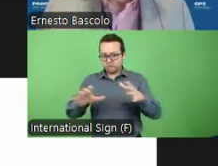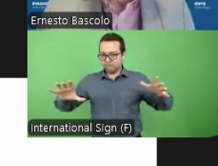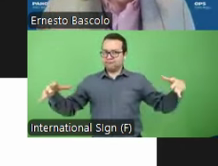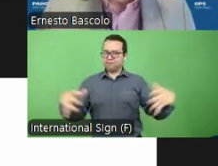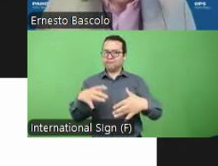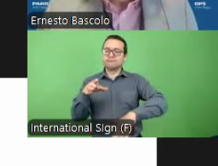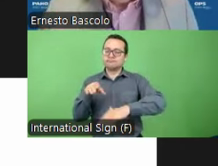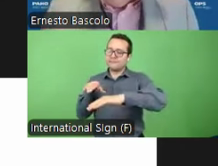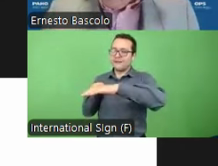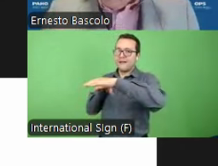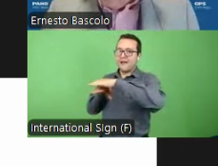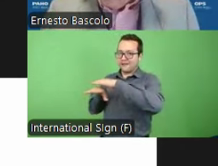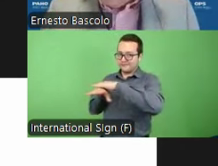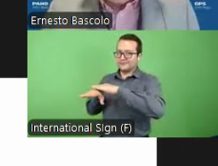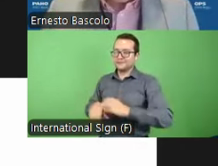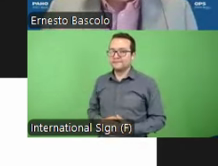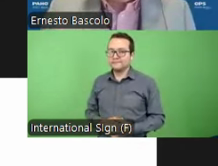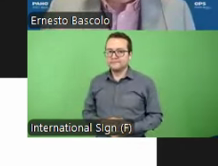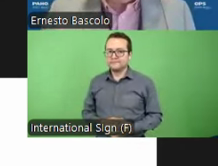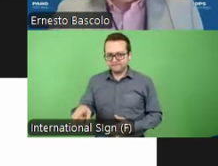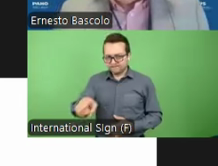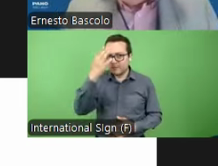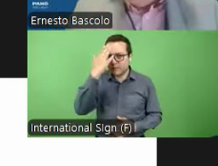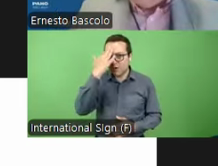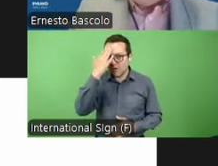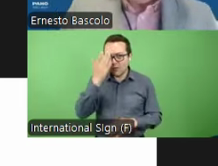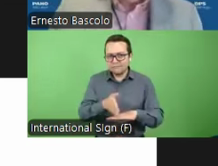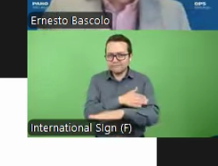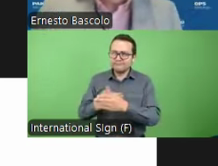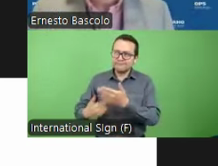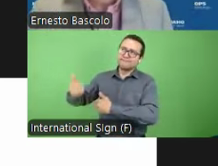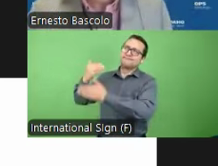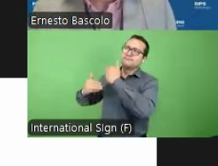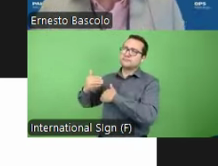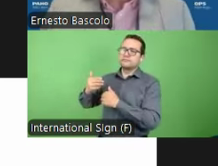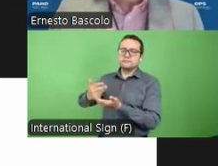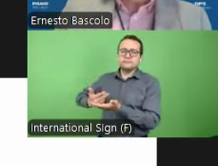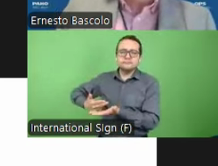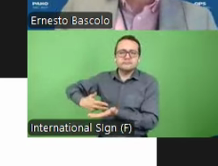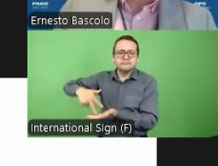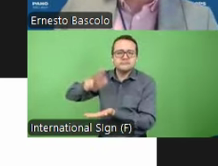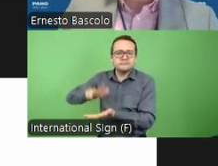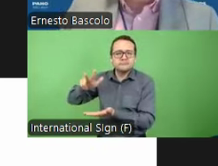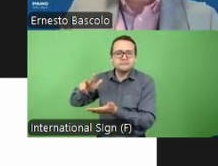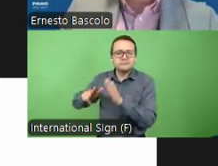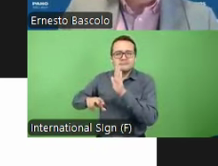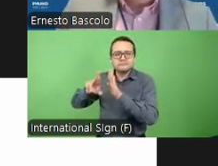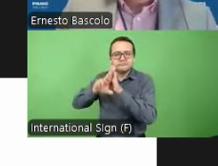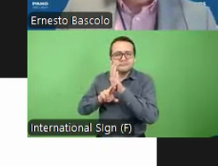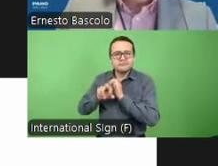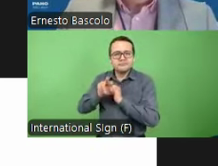ustedes saben, afin la d'avoir surtout resolución l'accès. ya Comme vous le aprobada savez, la en el résolution año qui a été adoptée